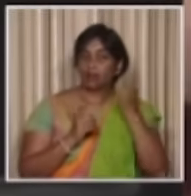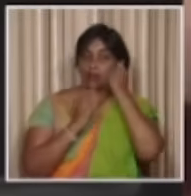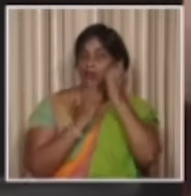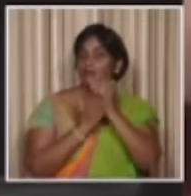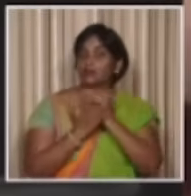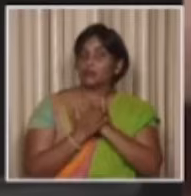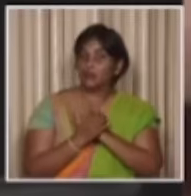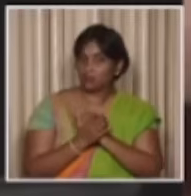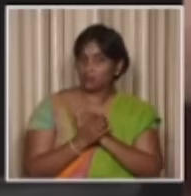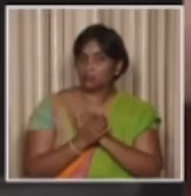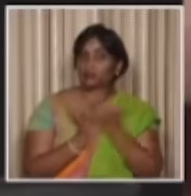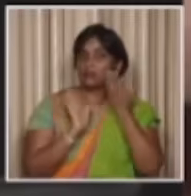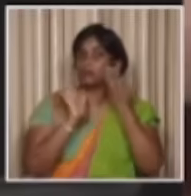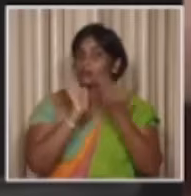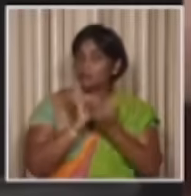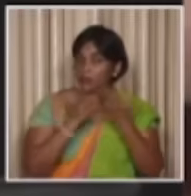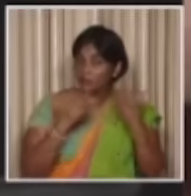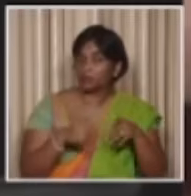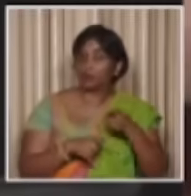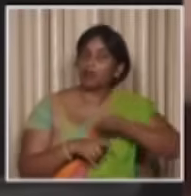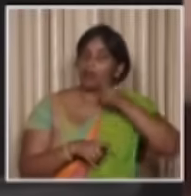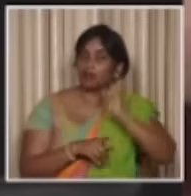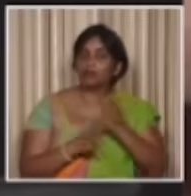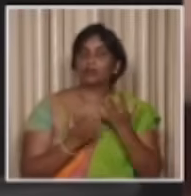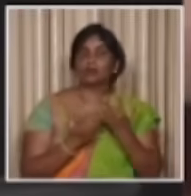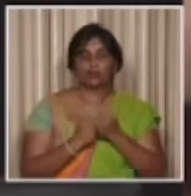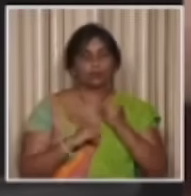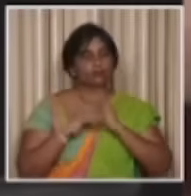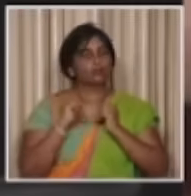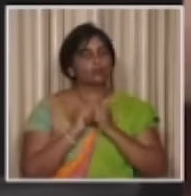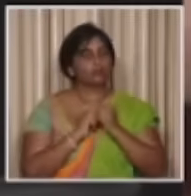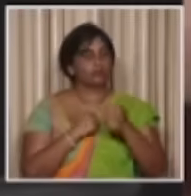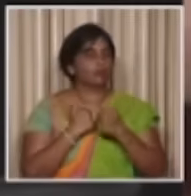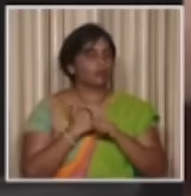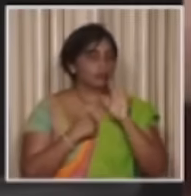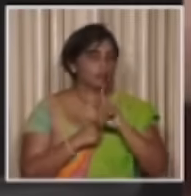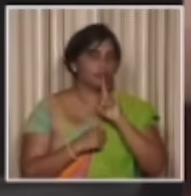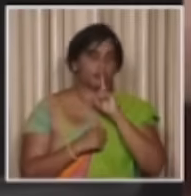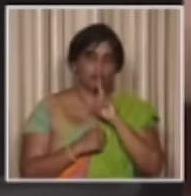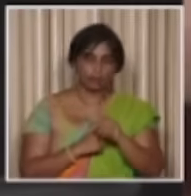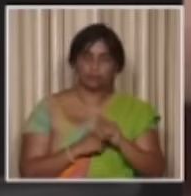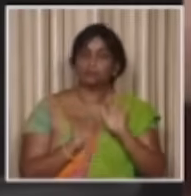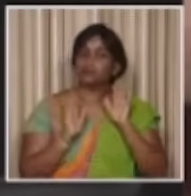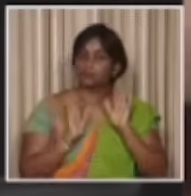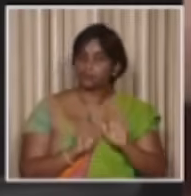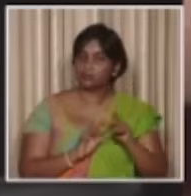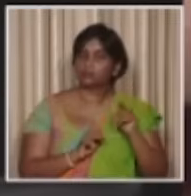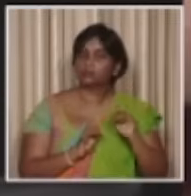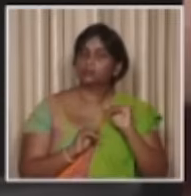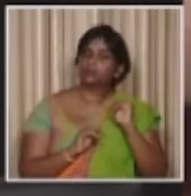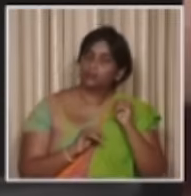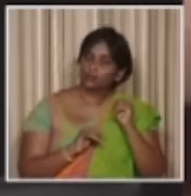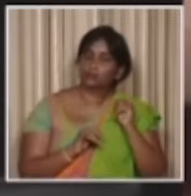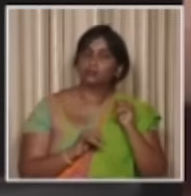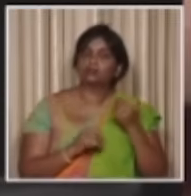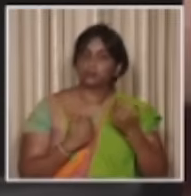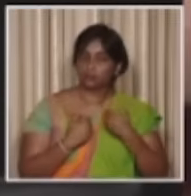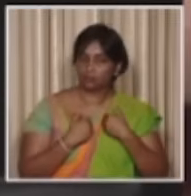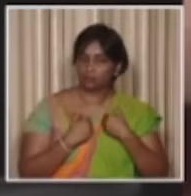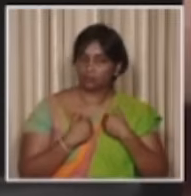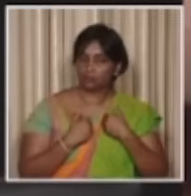යෝජනා ඉදිරිපත් කරලා ඒ සඳහා අනුමැතිය ලබා ගැනීමේ වැඩපිළිවෙලක් හදන්න ඕනේ කියලා කියනවා. හැබැයි යම් මේකින්